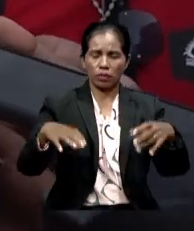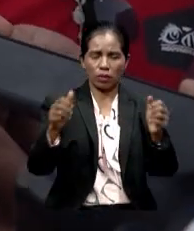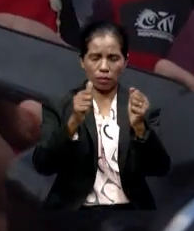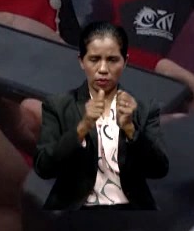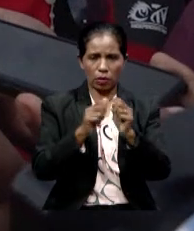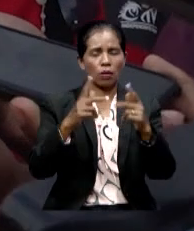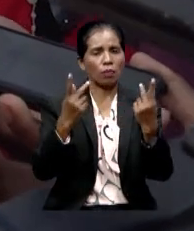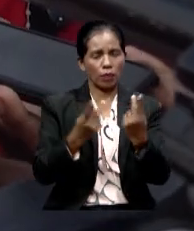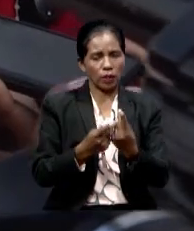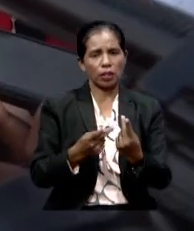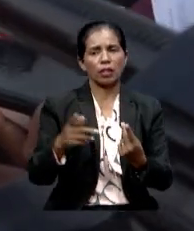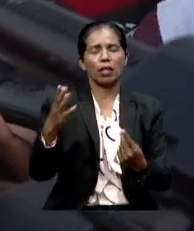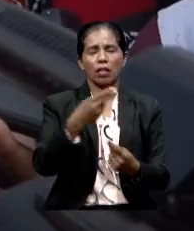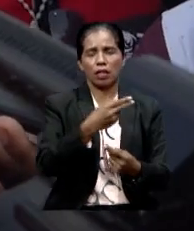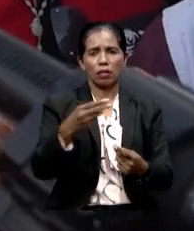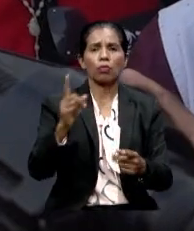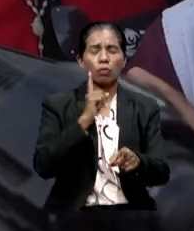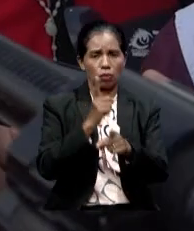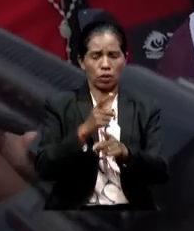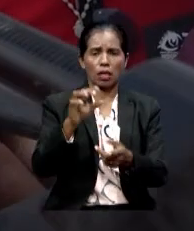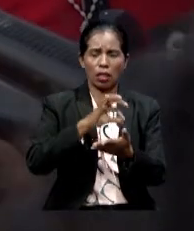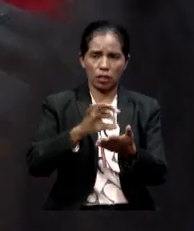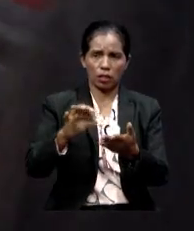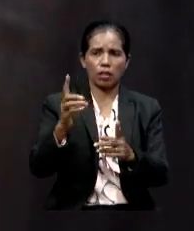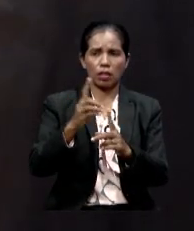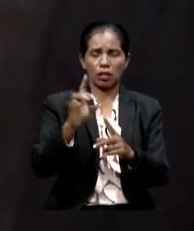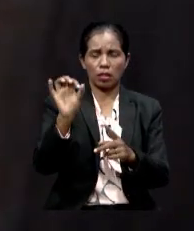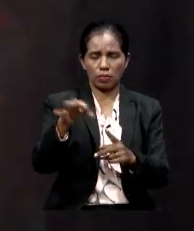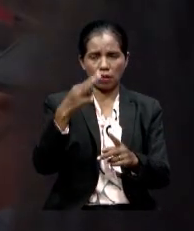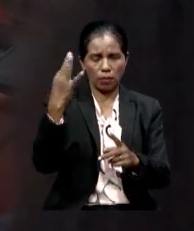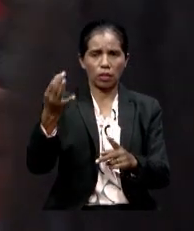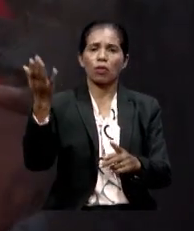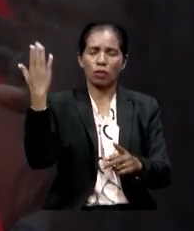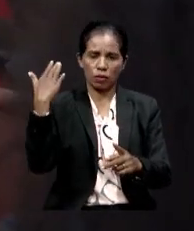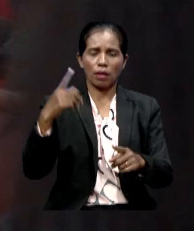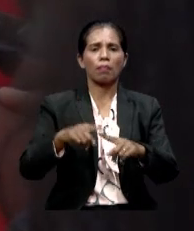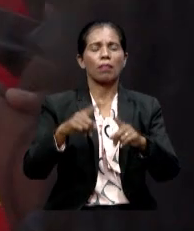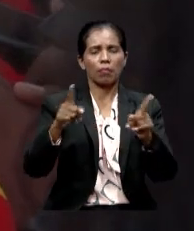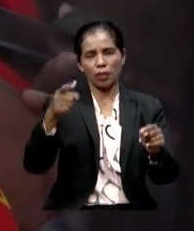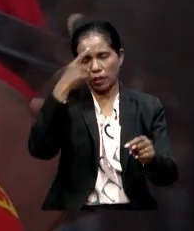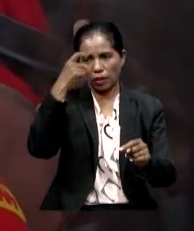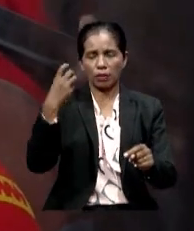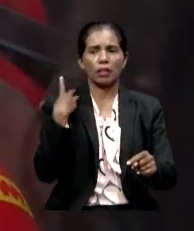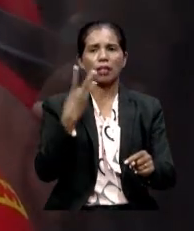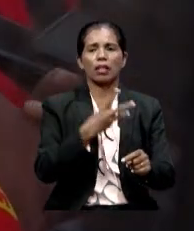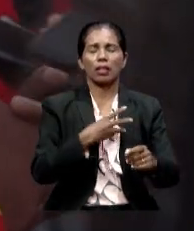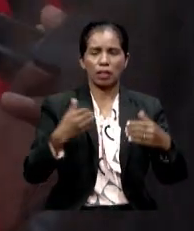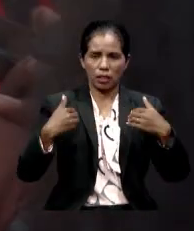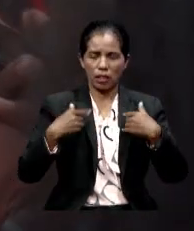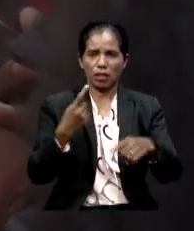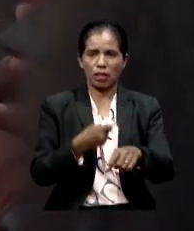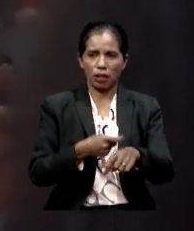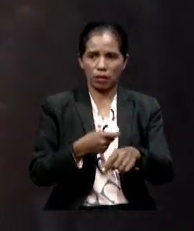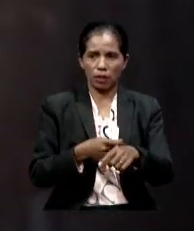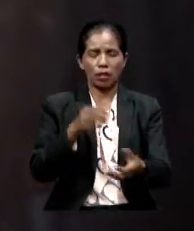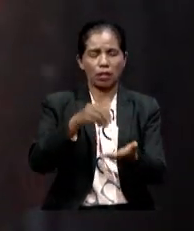kompanyi refer ya tur lolos asina iha dia di Januari liba mas tambah date ita ya tempo inovasi dauk iha